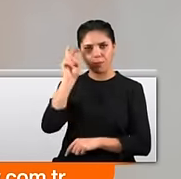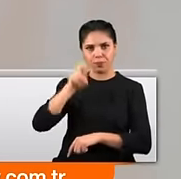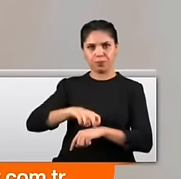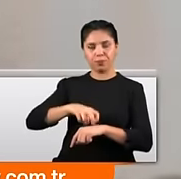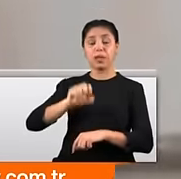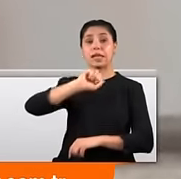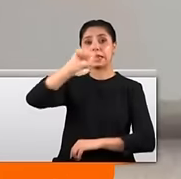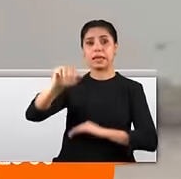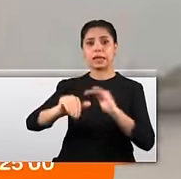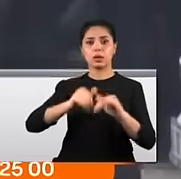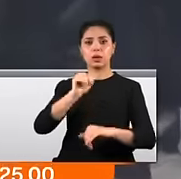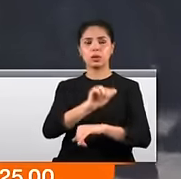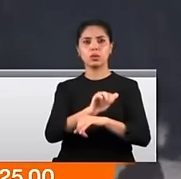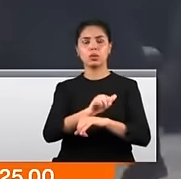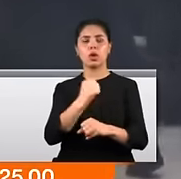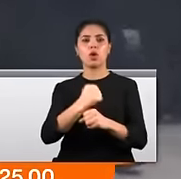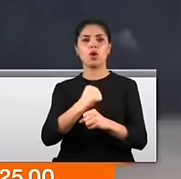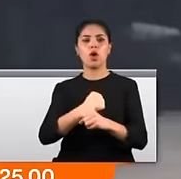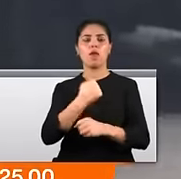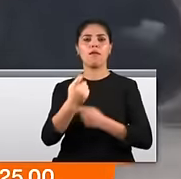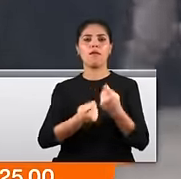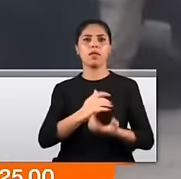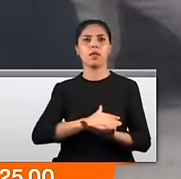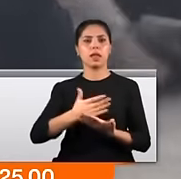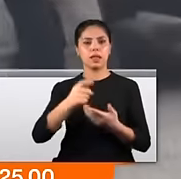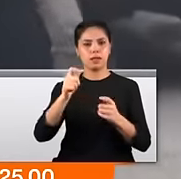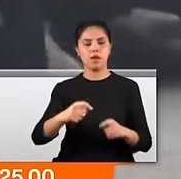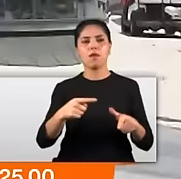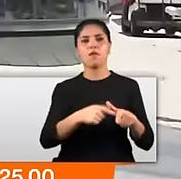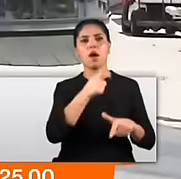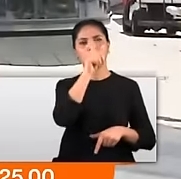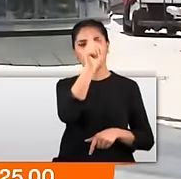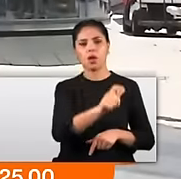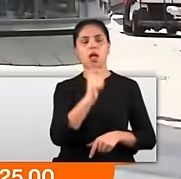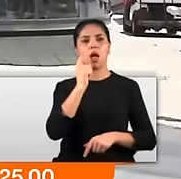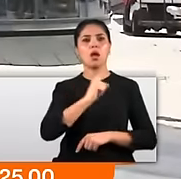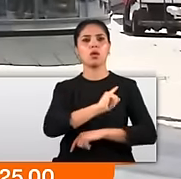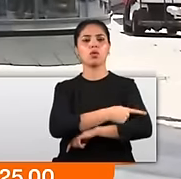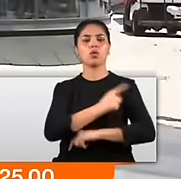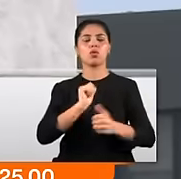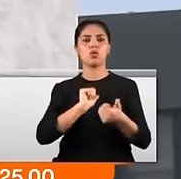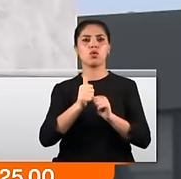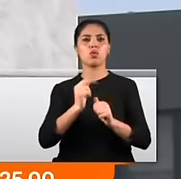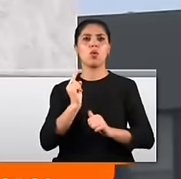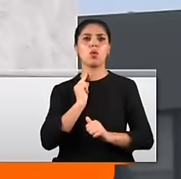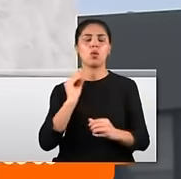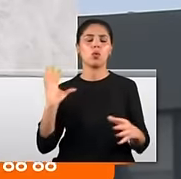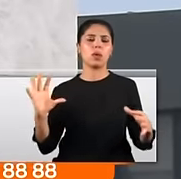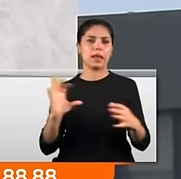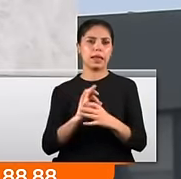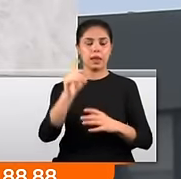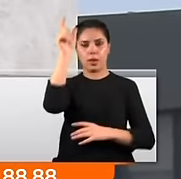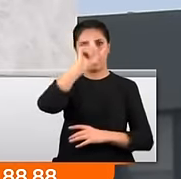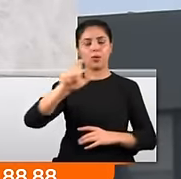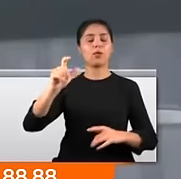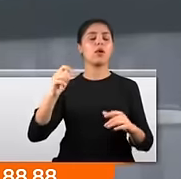Saldırının ardından tutuklanan ve görevinden istifa eden Faruk Koca ve Ankara Gücü Spor Kulübü ile ilgili bir haber de Türkiye Futbol